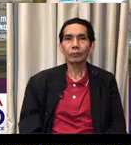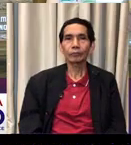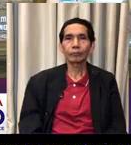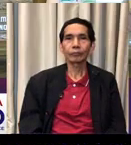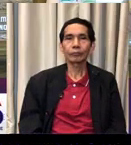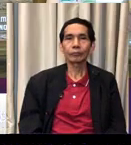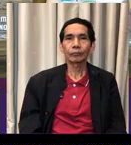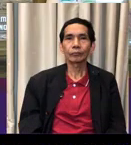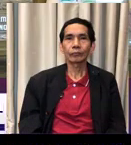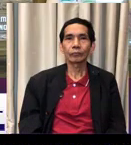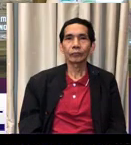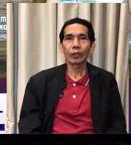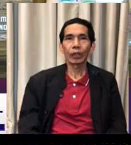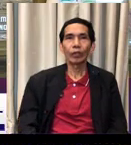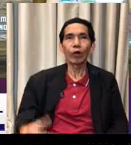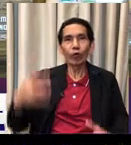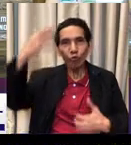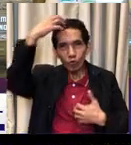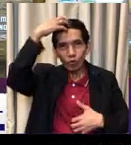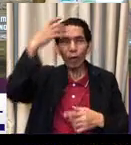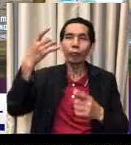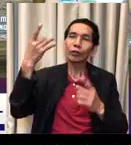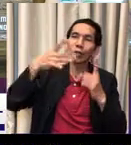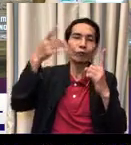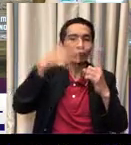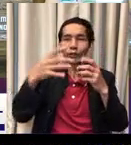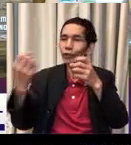Ayan. Mag-ungguyang kayo, pitik bulag.